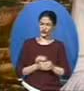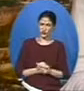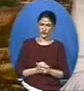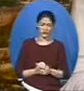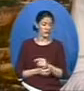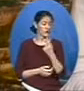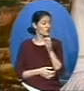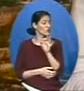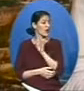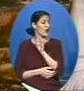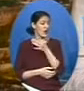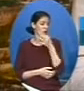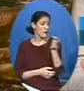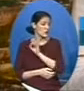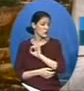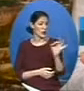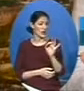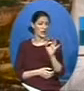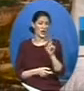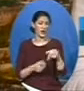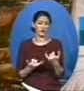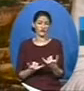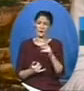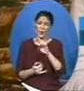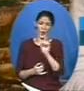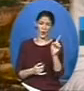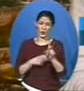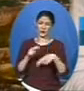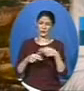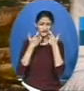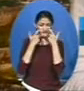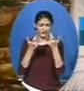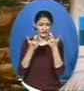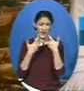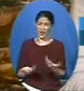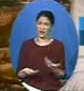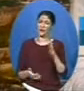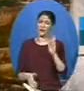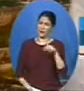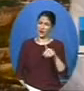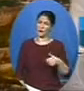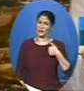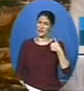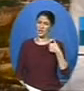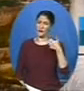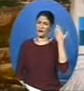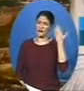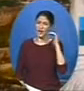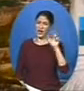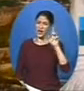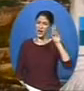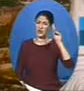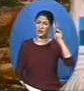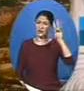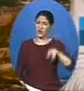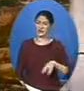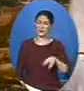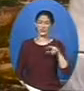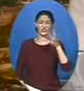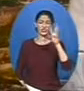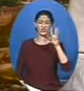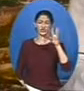שר לביטחון פנים, השר גלעד ארדן, ביותו השר לאיכות הסביבה, סבר אותו דבר, ובתוך חוק למניעת נפגעים,